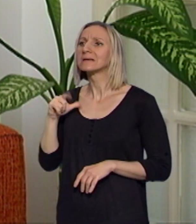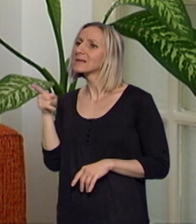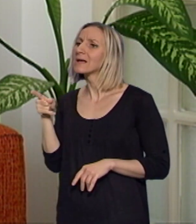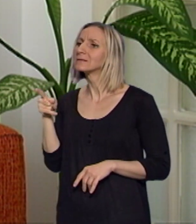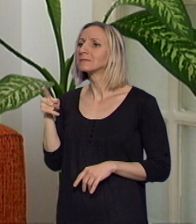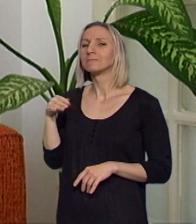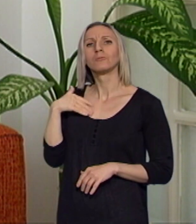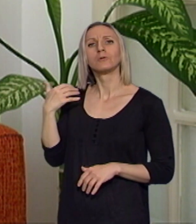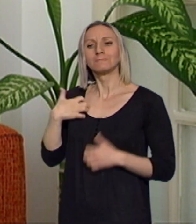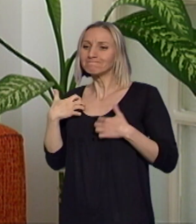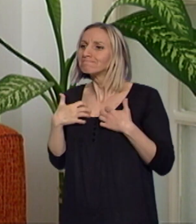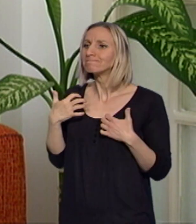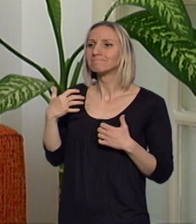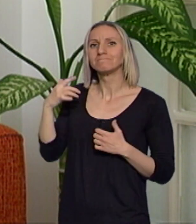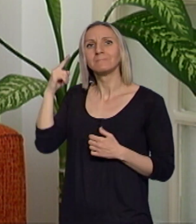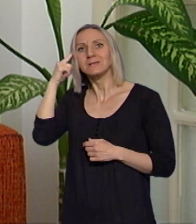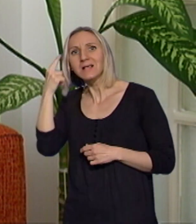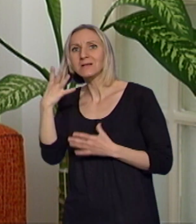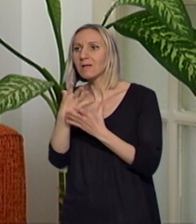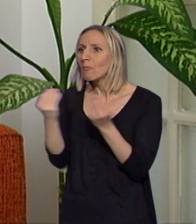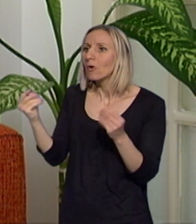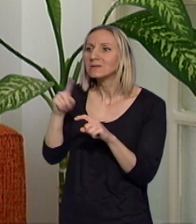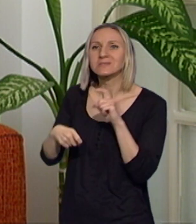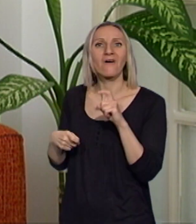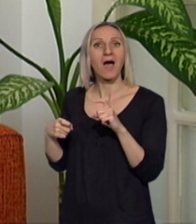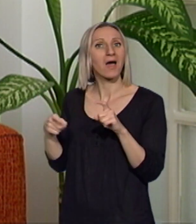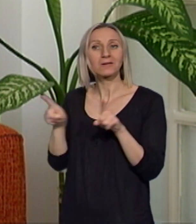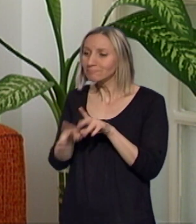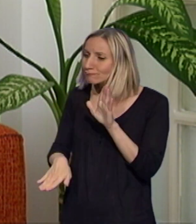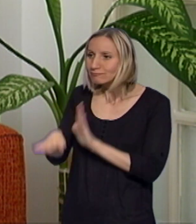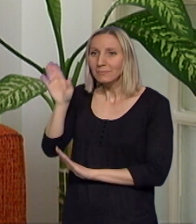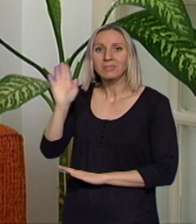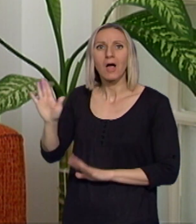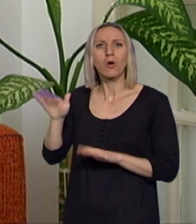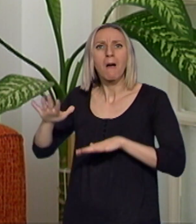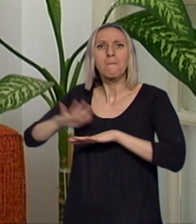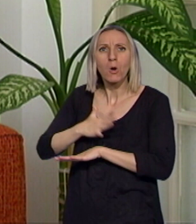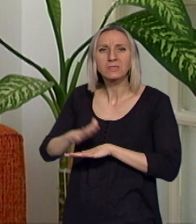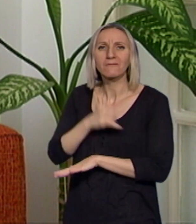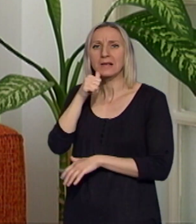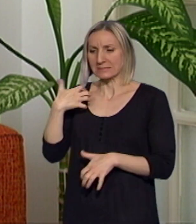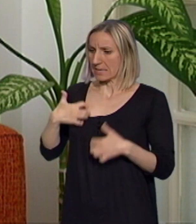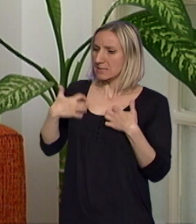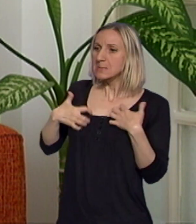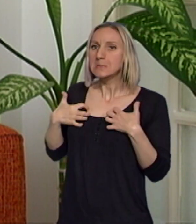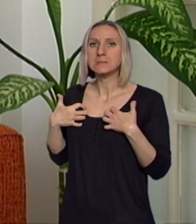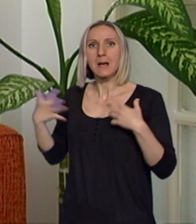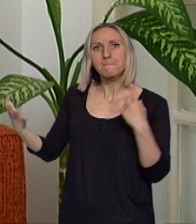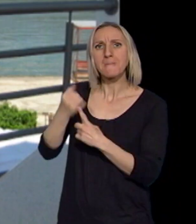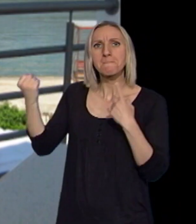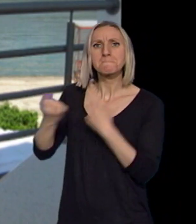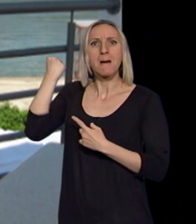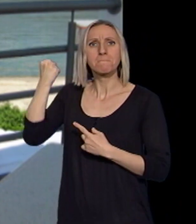Znači, radoznala, takva je bila i od malena. Znači, i ima jako veliku motivaciju i želju za